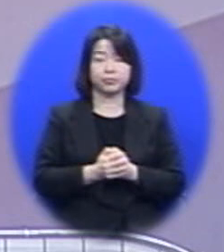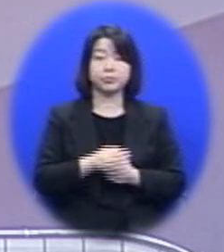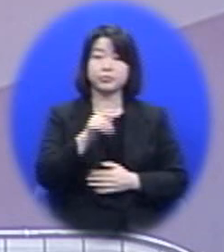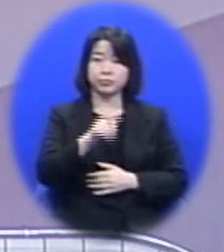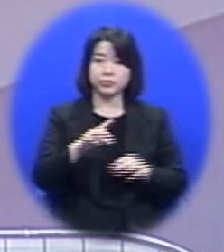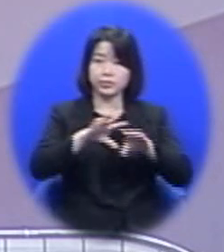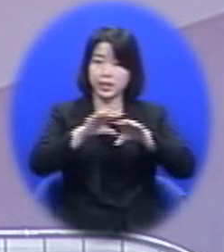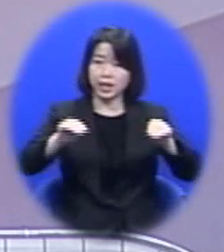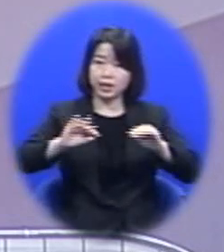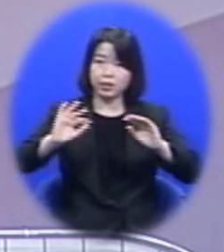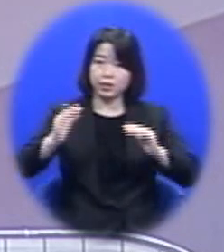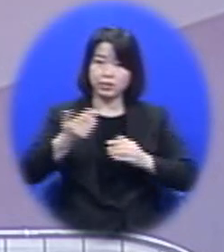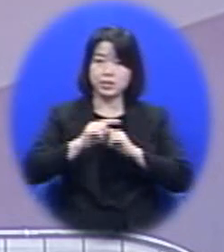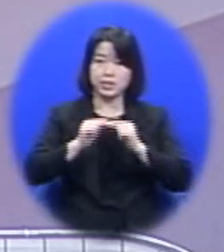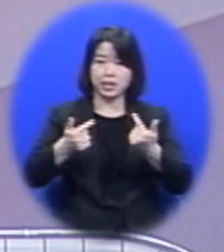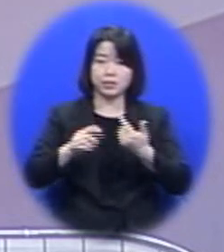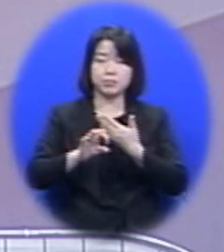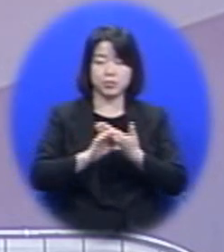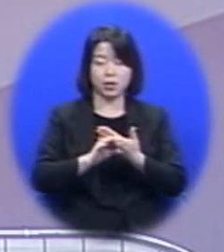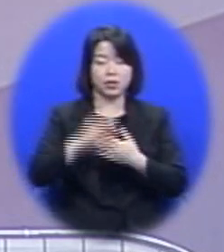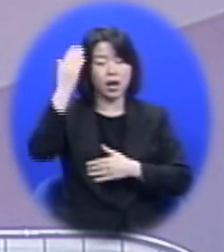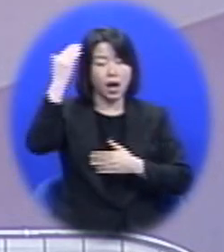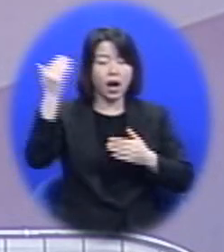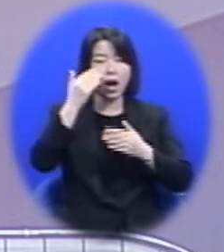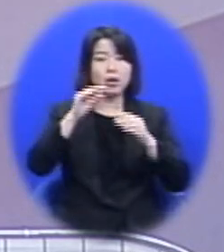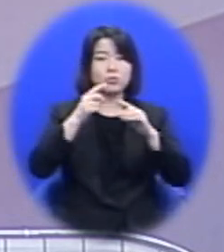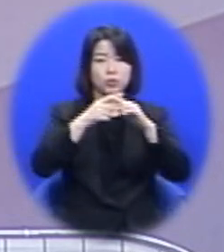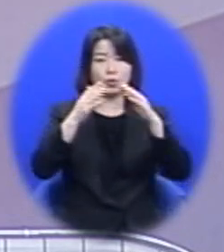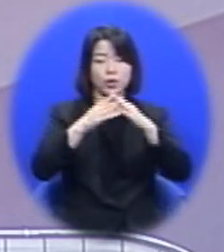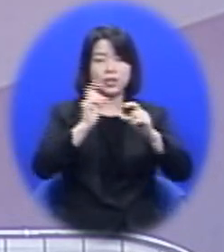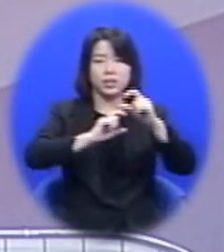이것이 해결되지 않으면 한국교회는 더 가라앉아 갑니다.